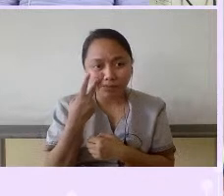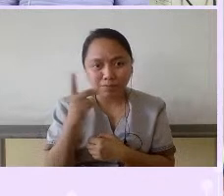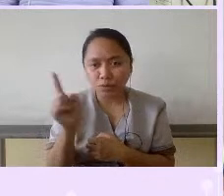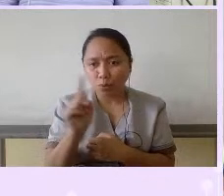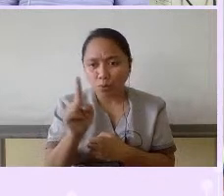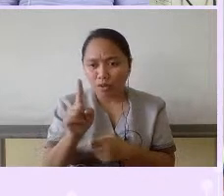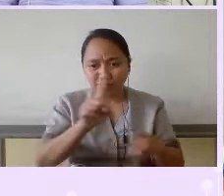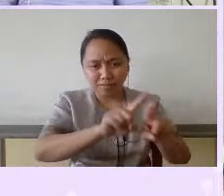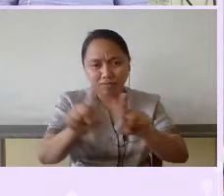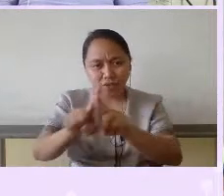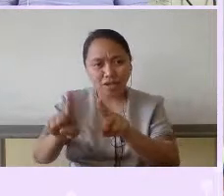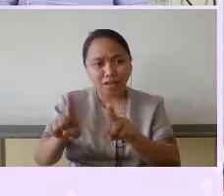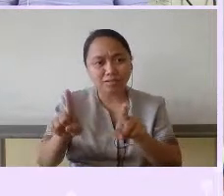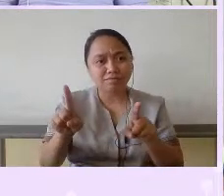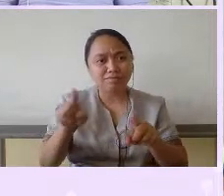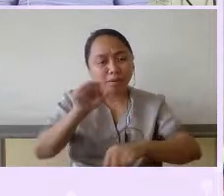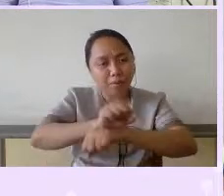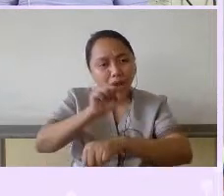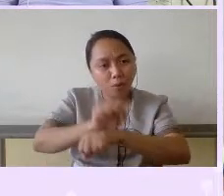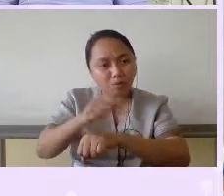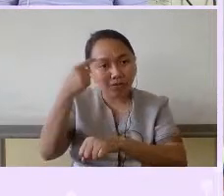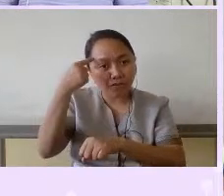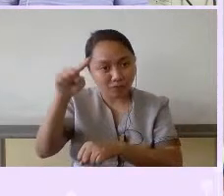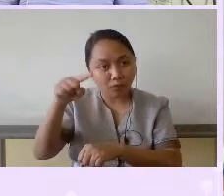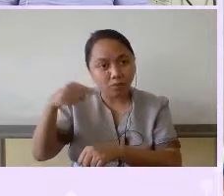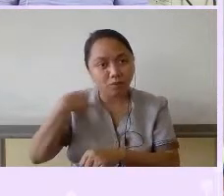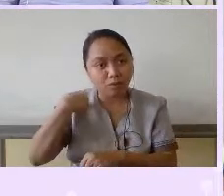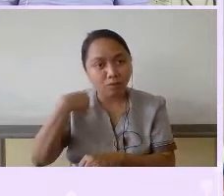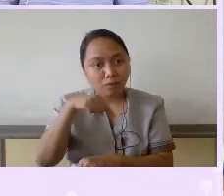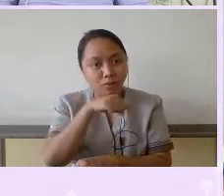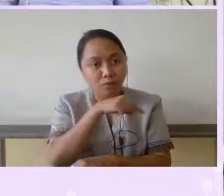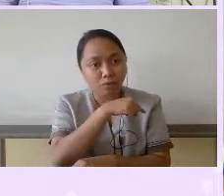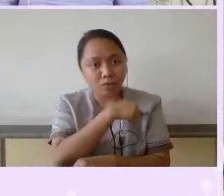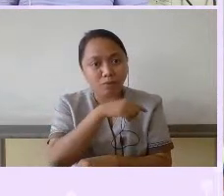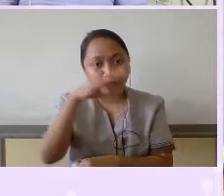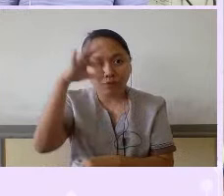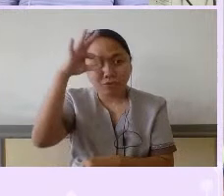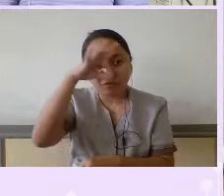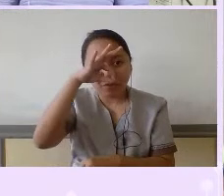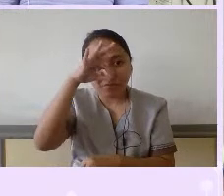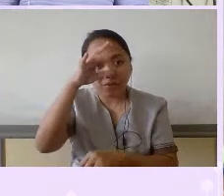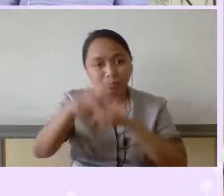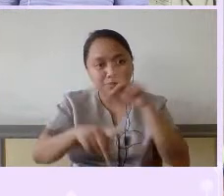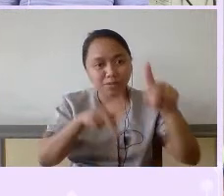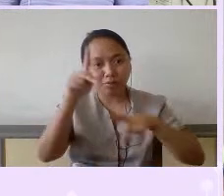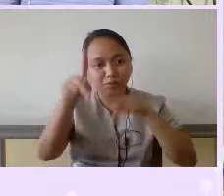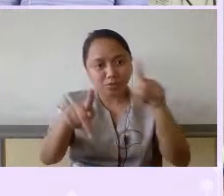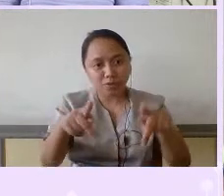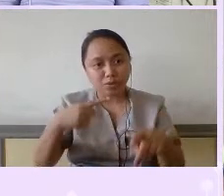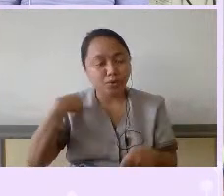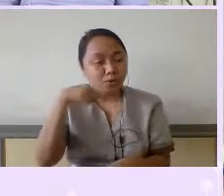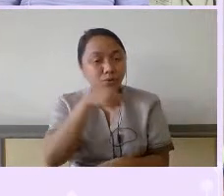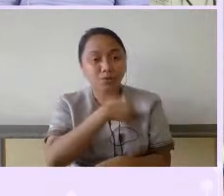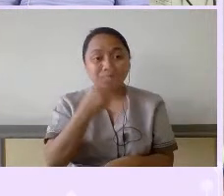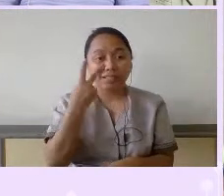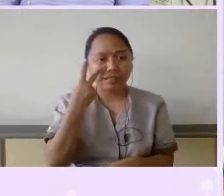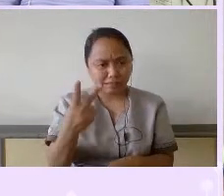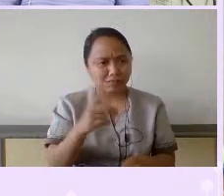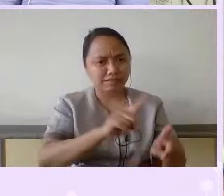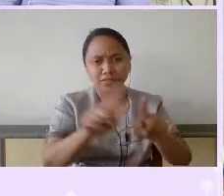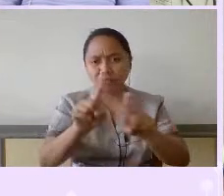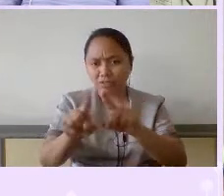occupations para sa mga karamihan ng mga Pilipino at nakita namin ito sa mga sumusunod na sectors or